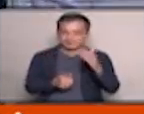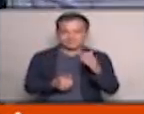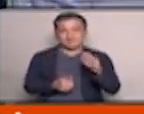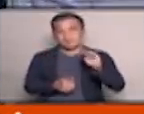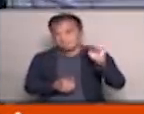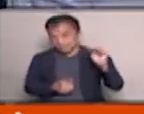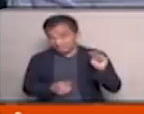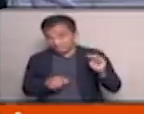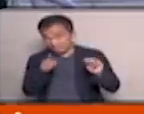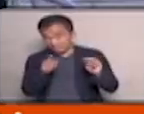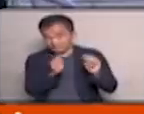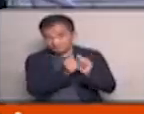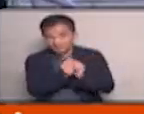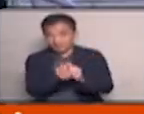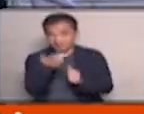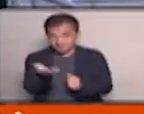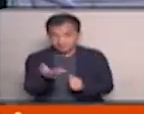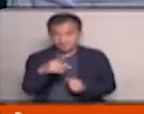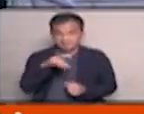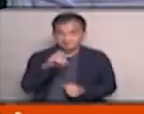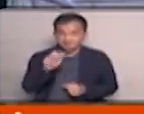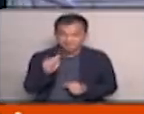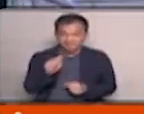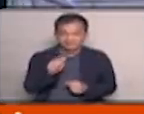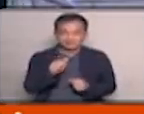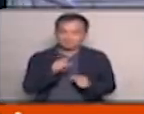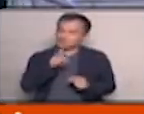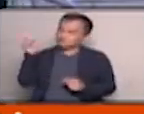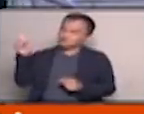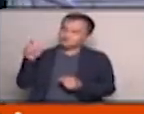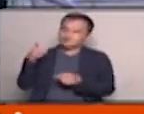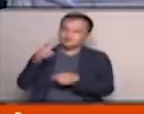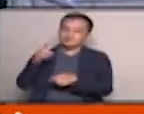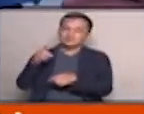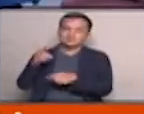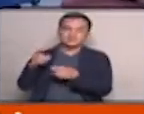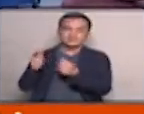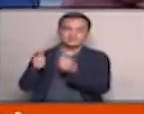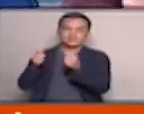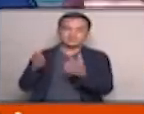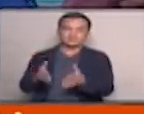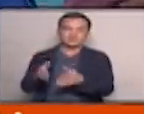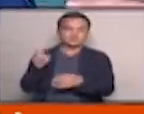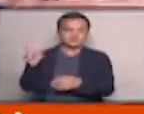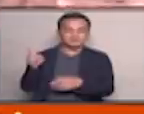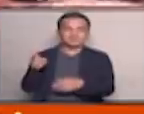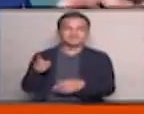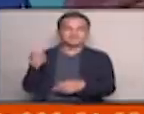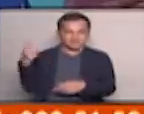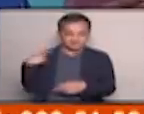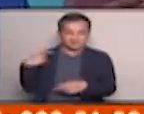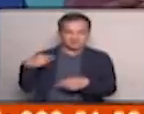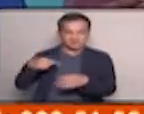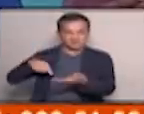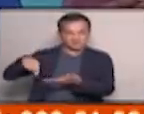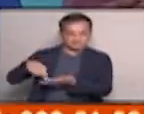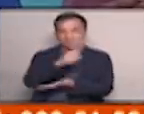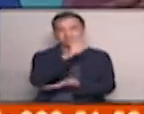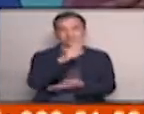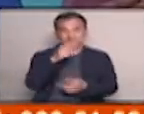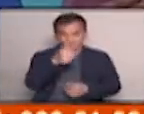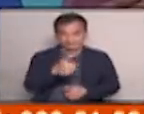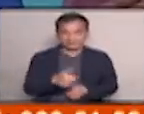Monday, sasamahan namin kayo sa POA, doon kay Deputy Administrator, at doon magkakaroon ng bayaran. Okay po.